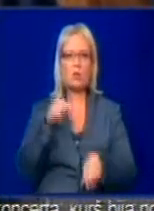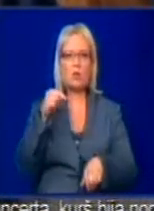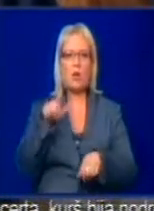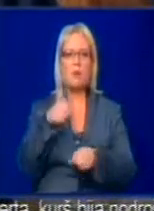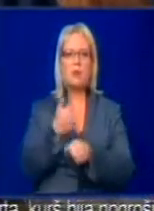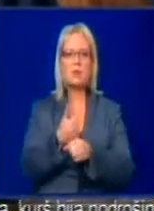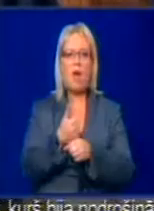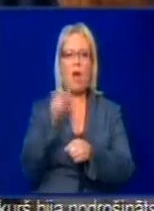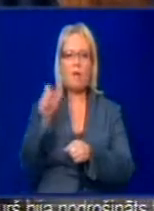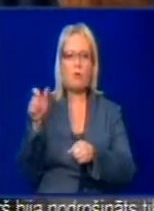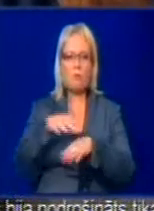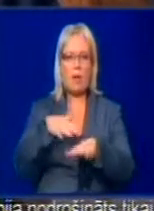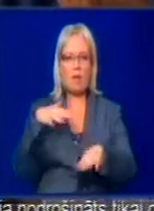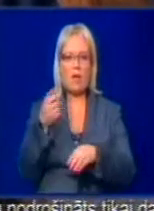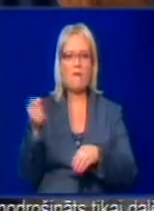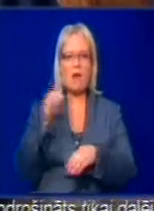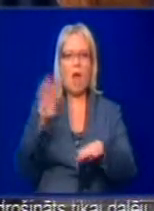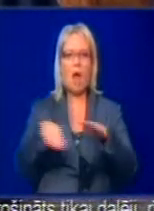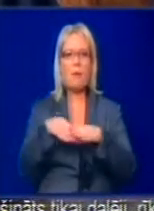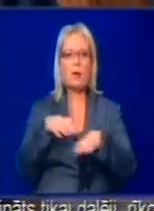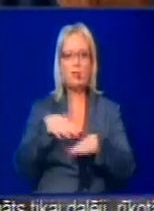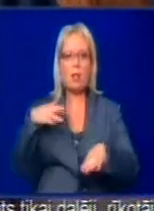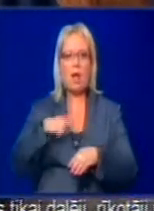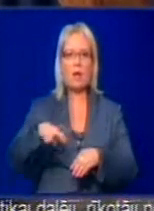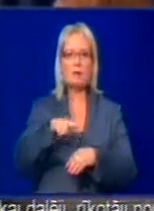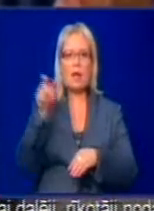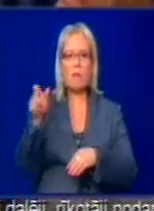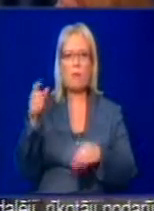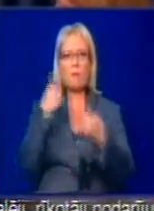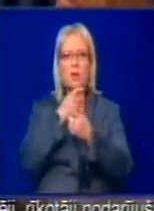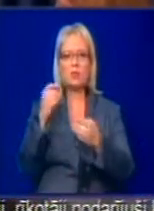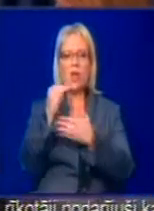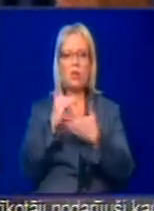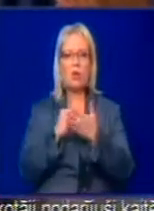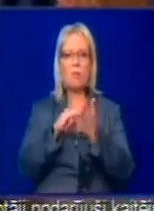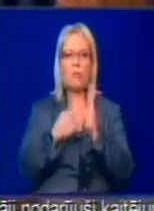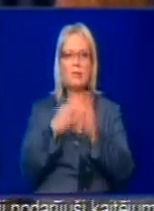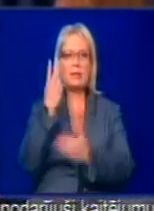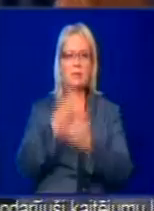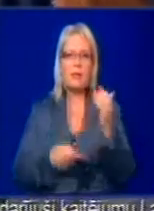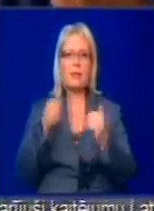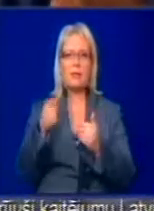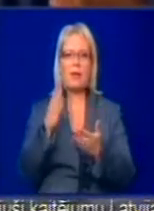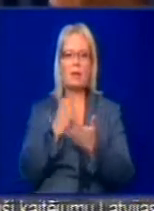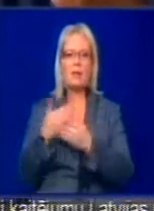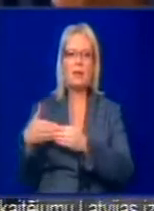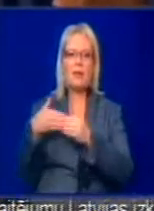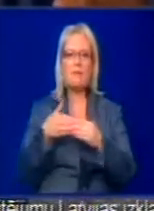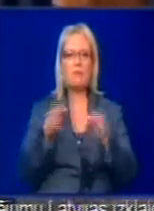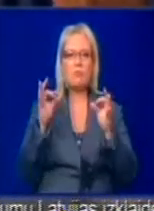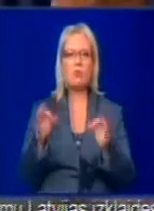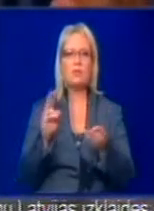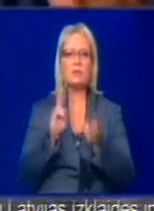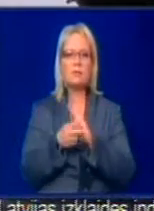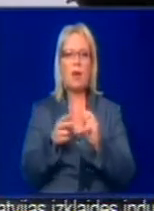noskaņotajā pārstāvju palātā. Vairāk apakšpalātas republikāņi jau paziņoja, ka likuma projekts izgāzīsies, ja tajā netiks ieviestas